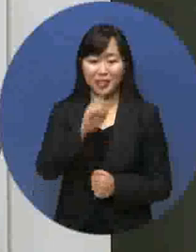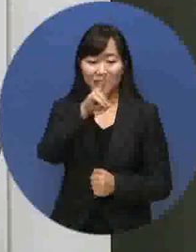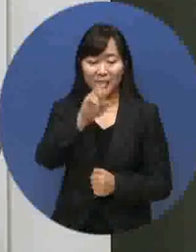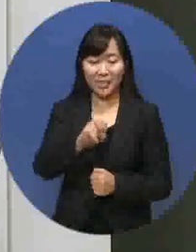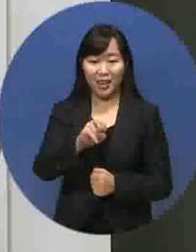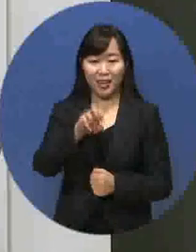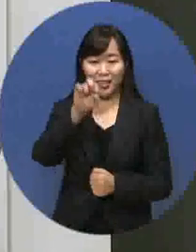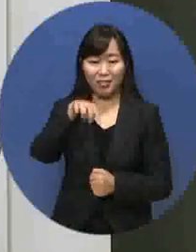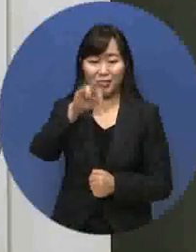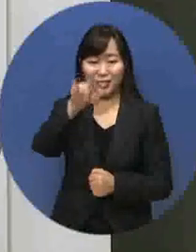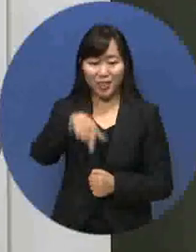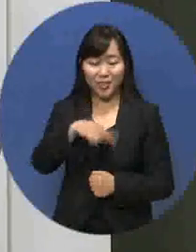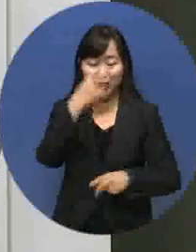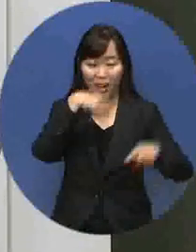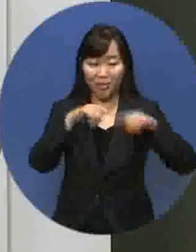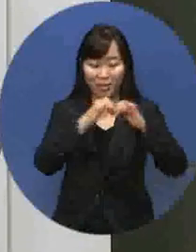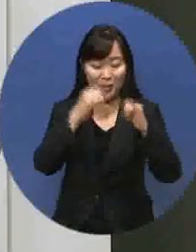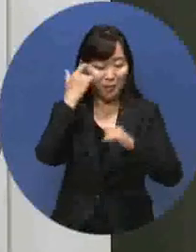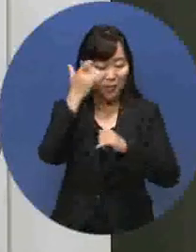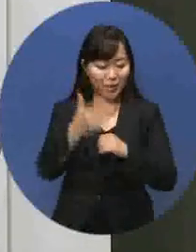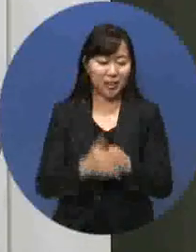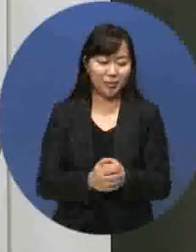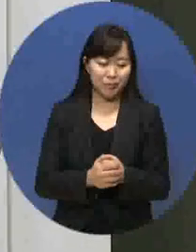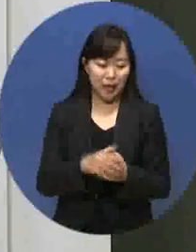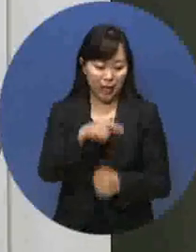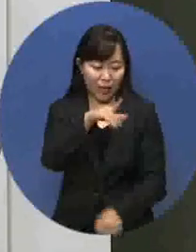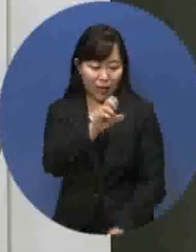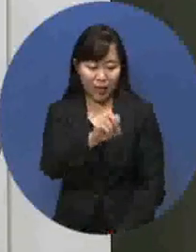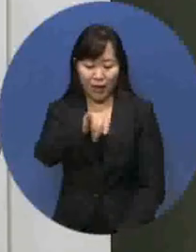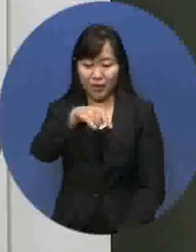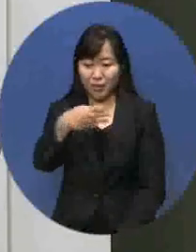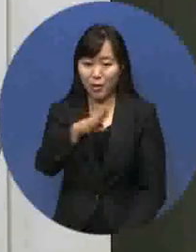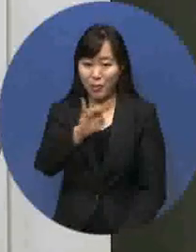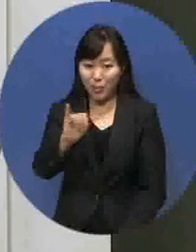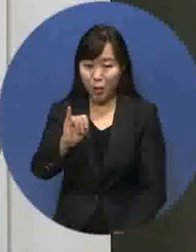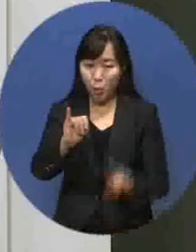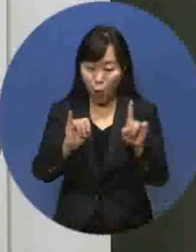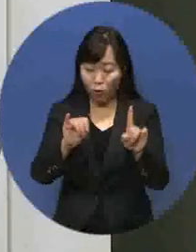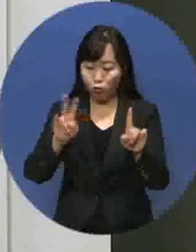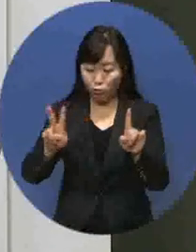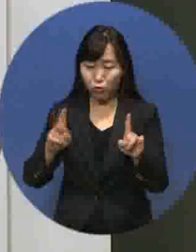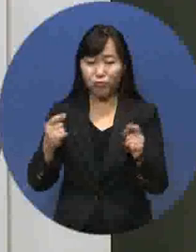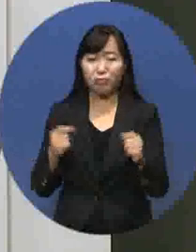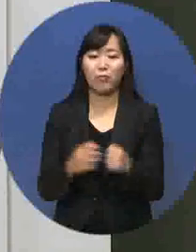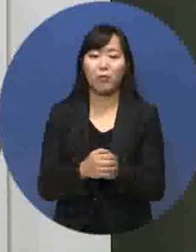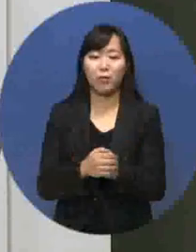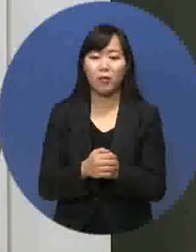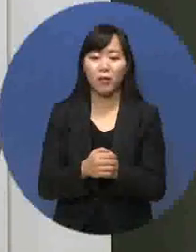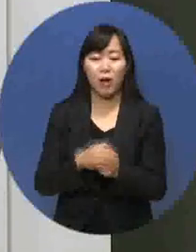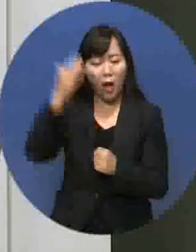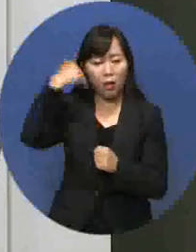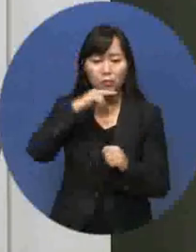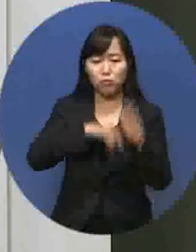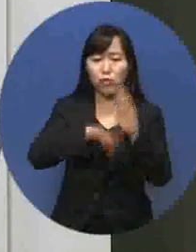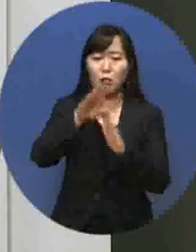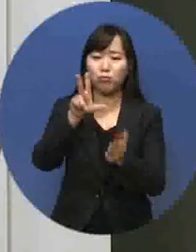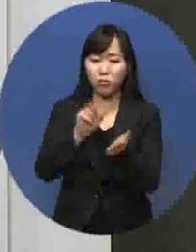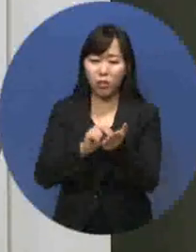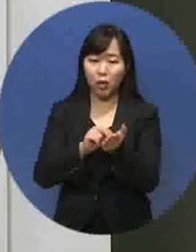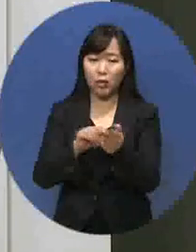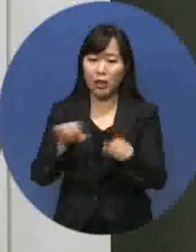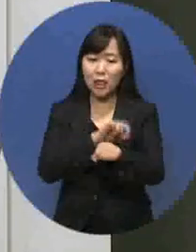양우석 감독께 여쭤볼게요. 이 강철비 원도 그렇고 투도 그렇고 이 남북 문제 특히